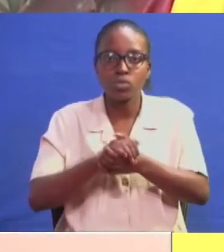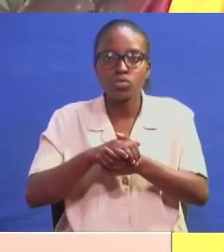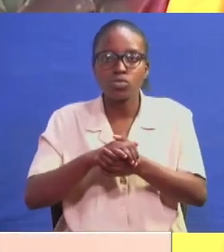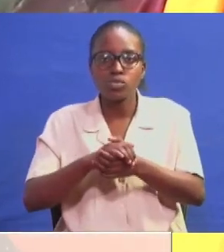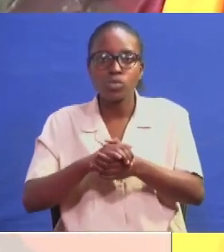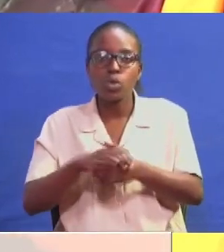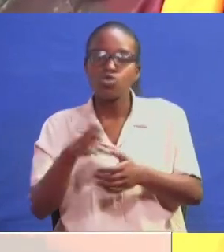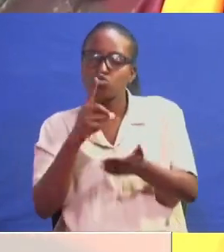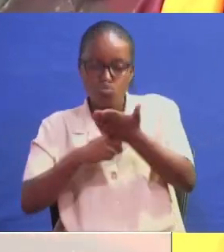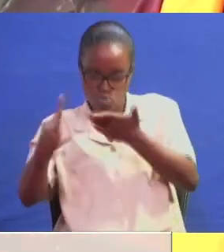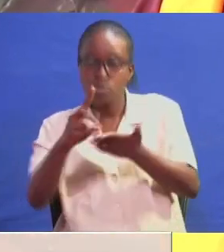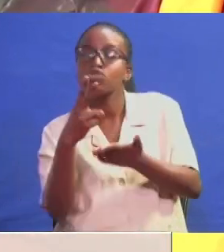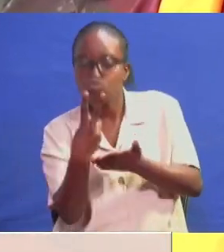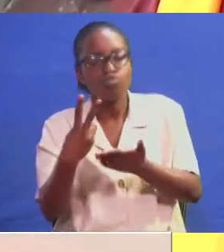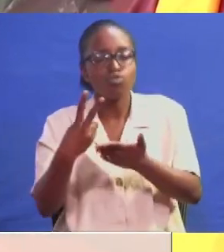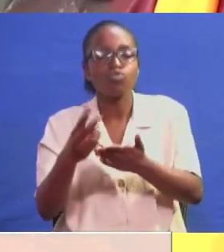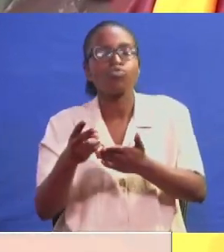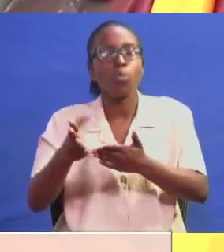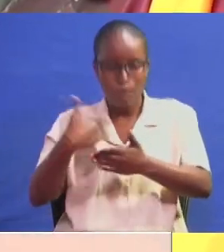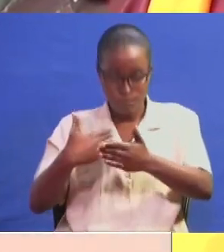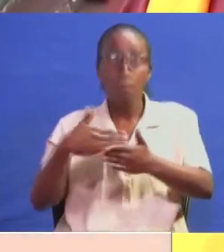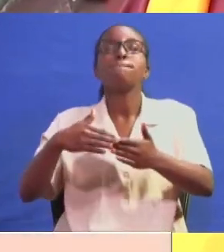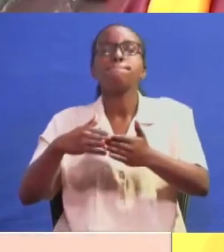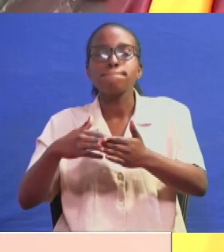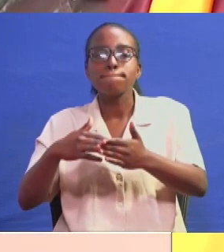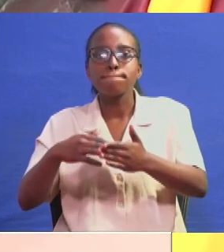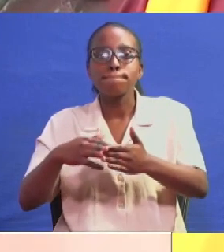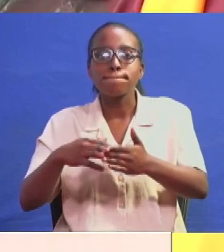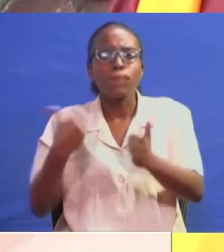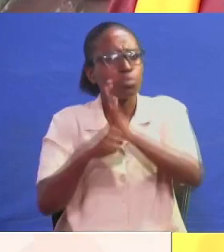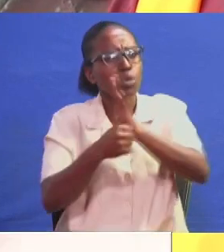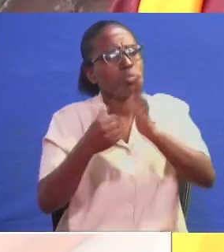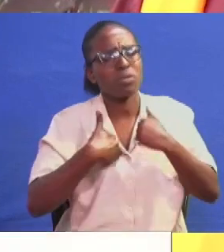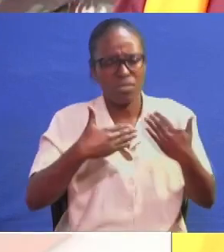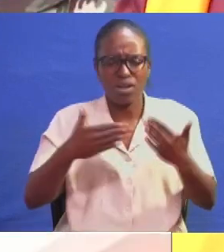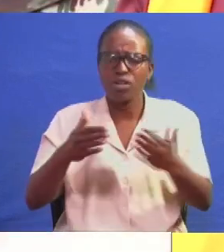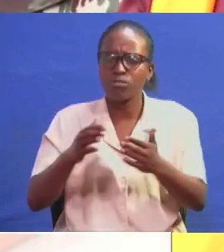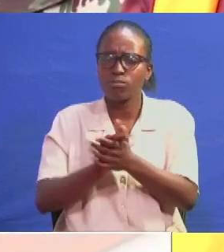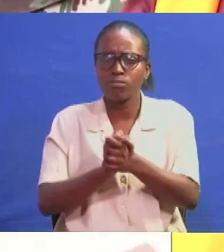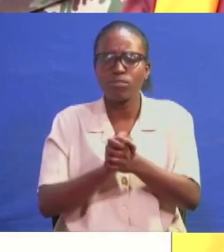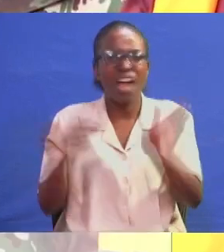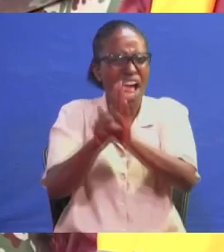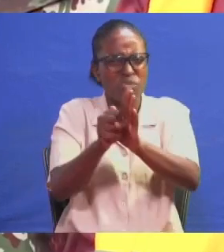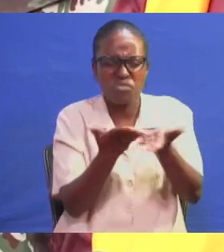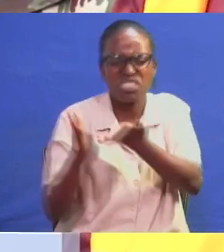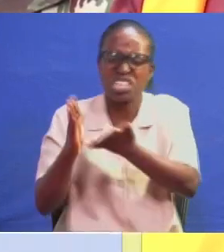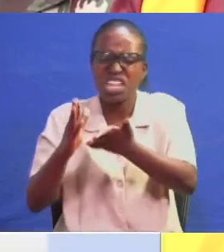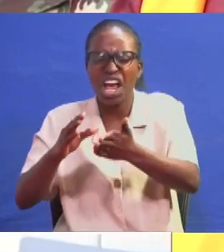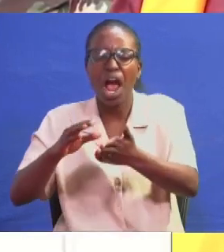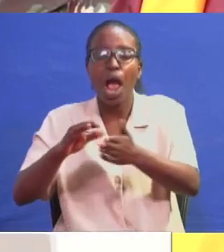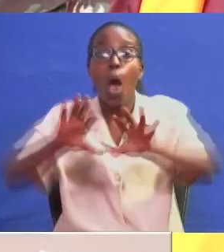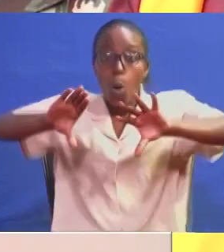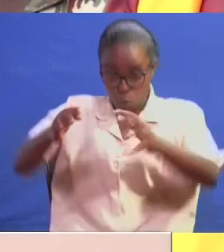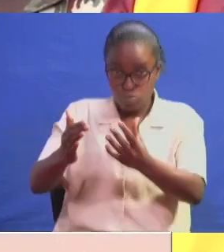last 2 weeks, which I would call anarchy, because they have a community